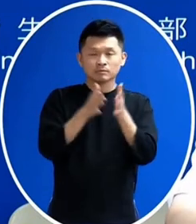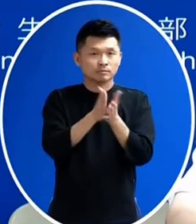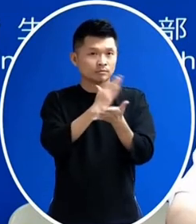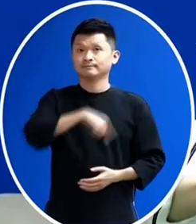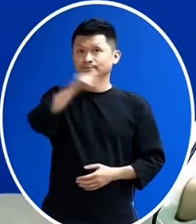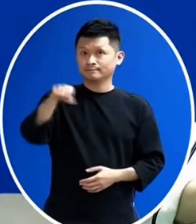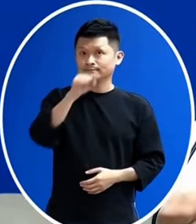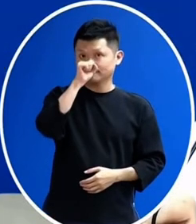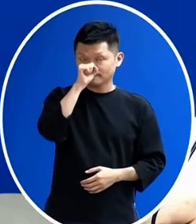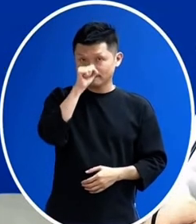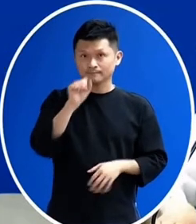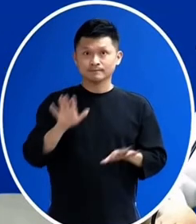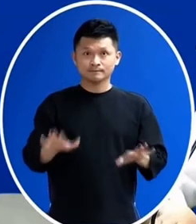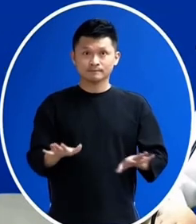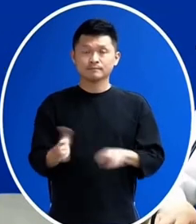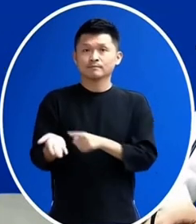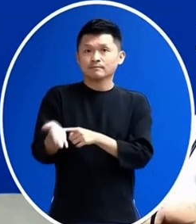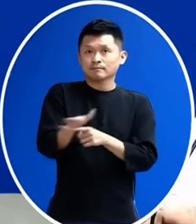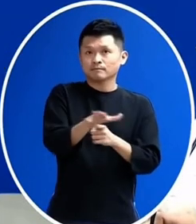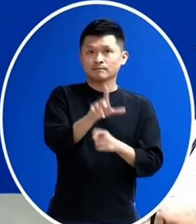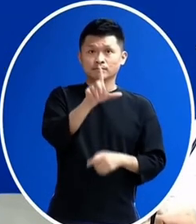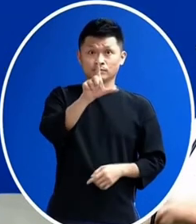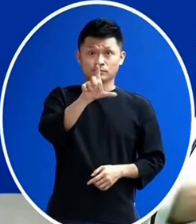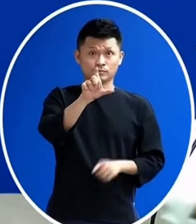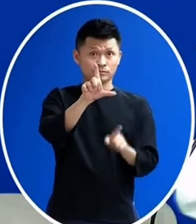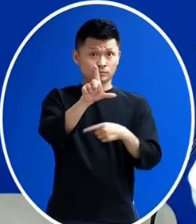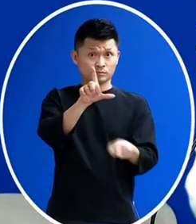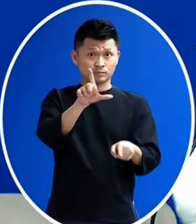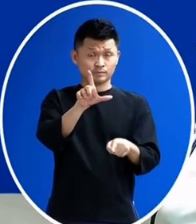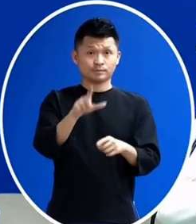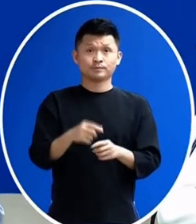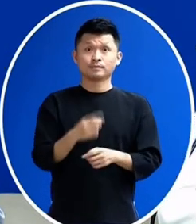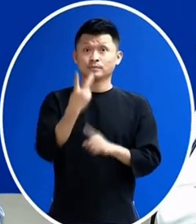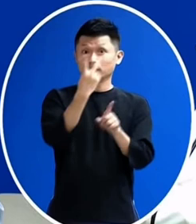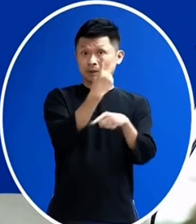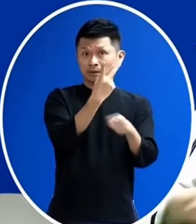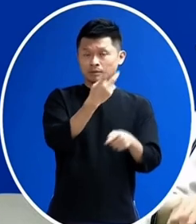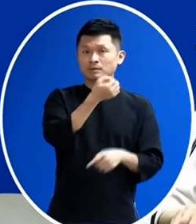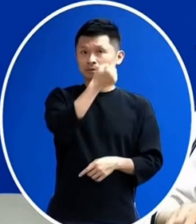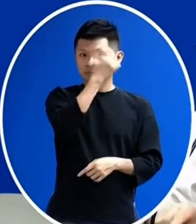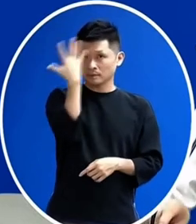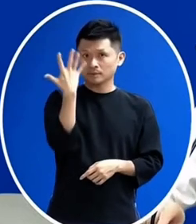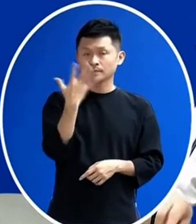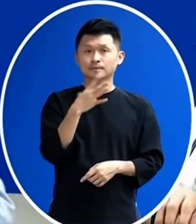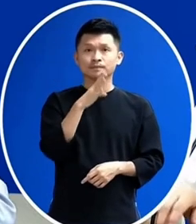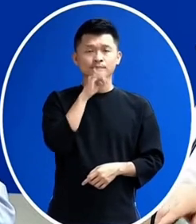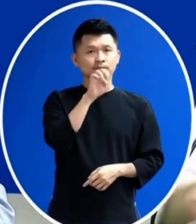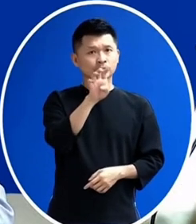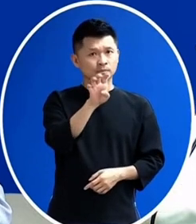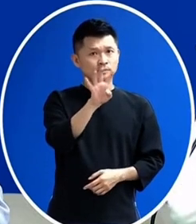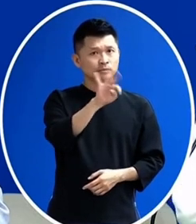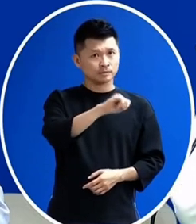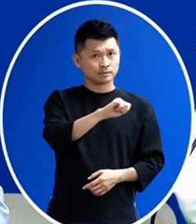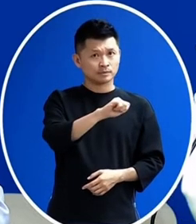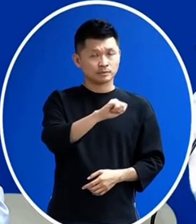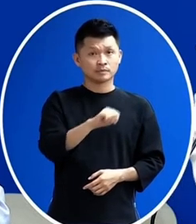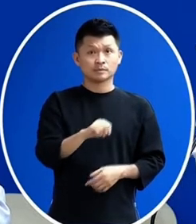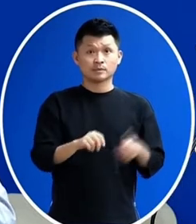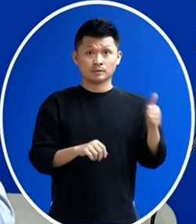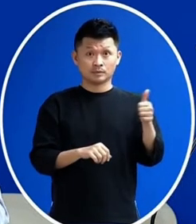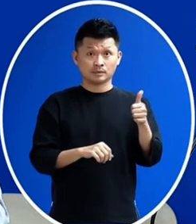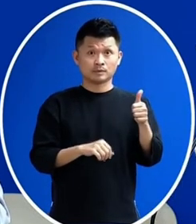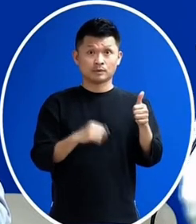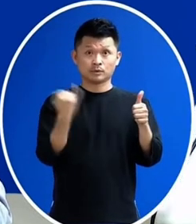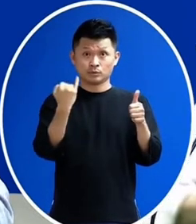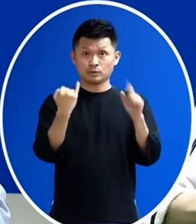注意。 今天的66例死亡个案，其中有两位年纪较年轻的，是40多岁的一位男性跟一